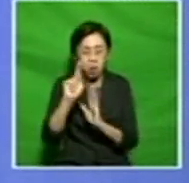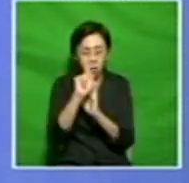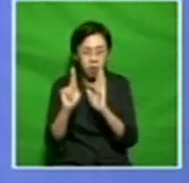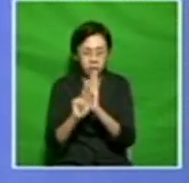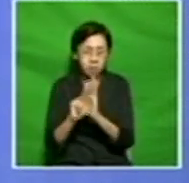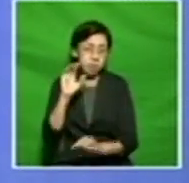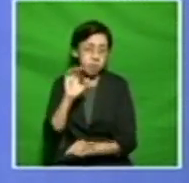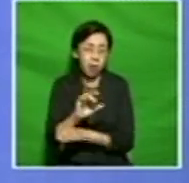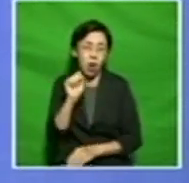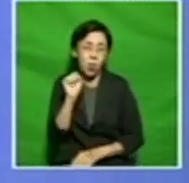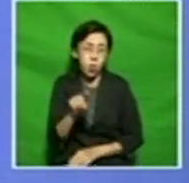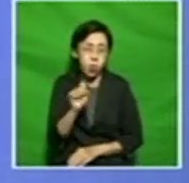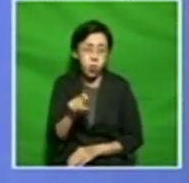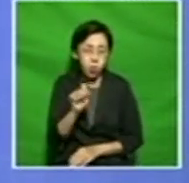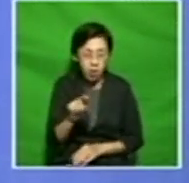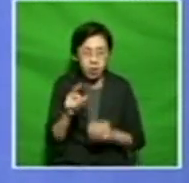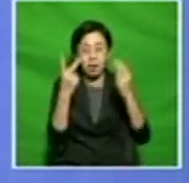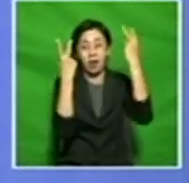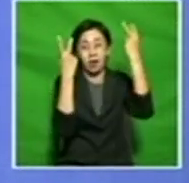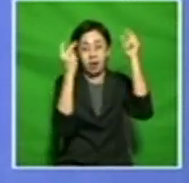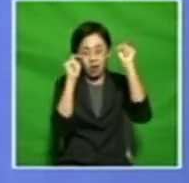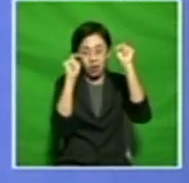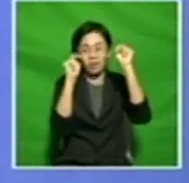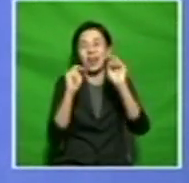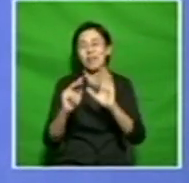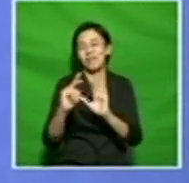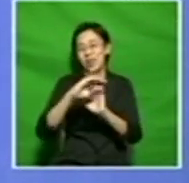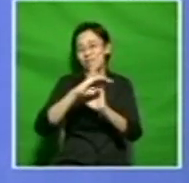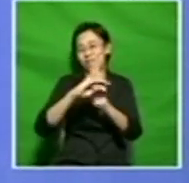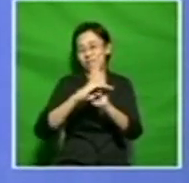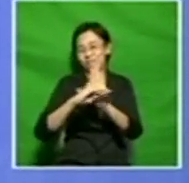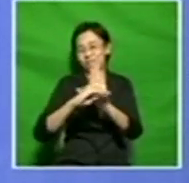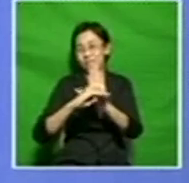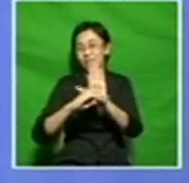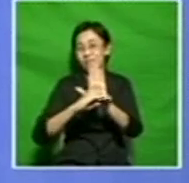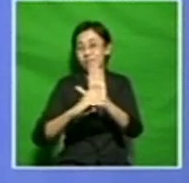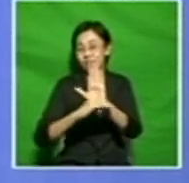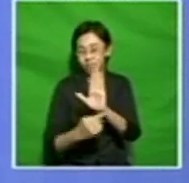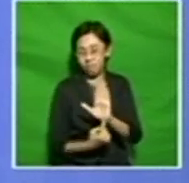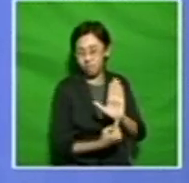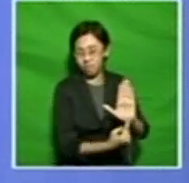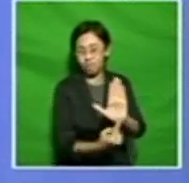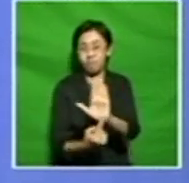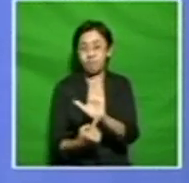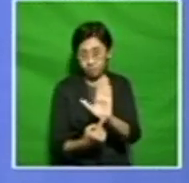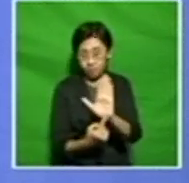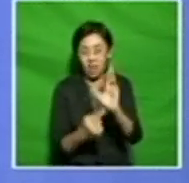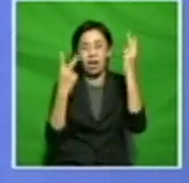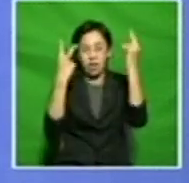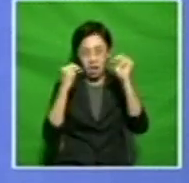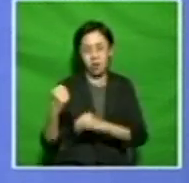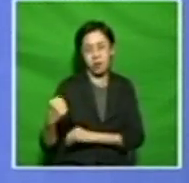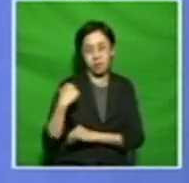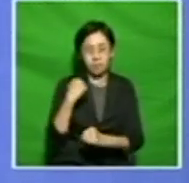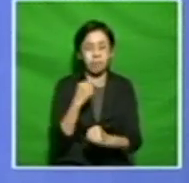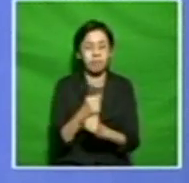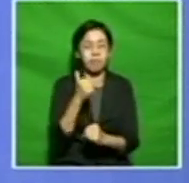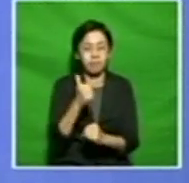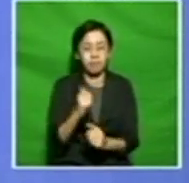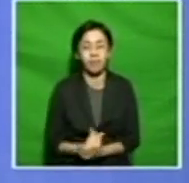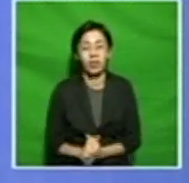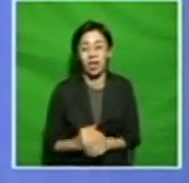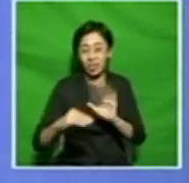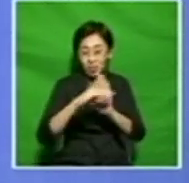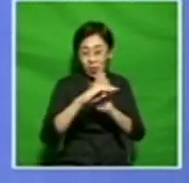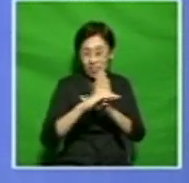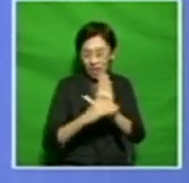ให้นายกรัฐมนตรีออกข้อกำหนดต่างๆได้ และข้อกำหนดเหล่านี้เองครับที่จะมาก